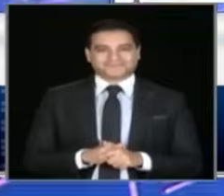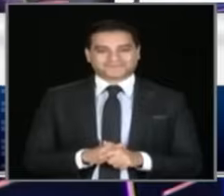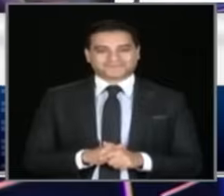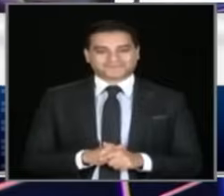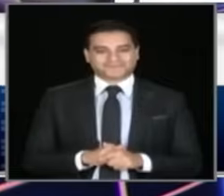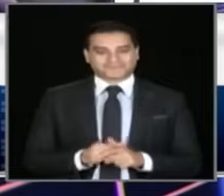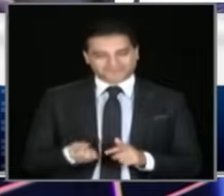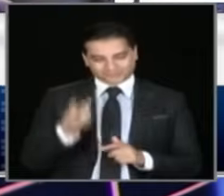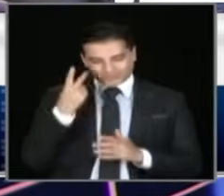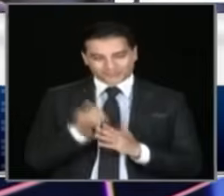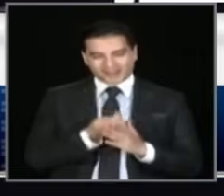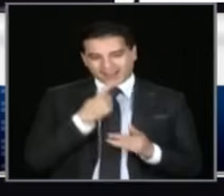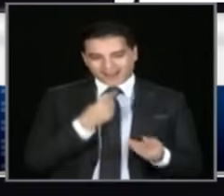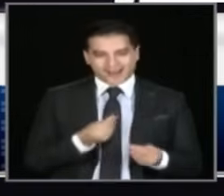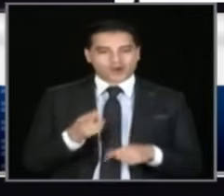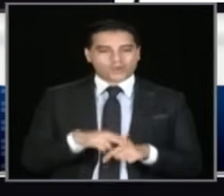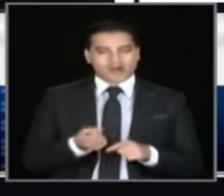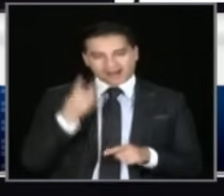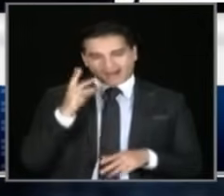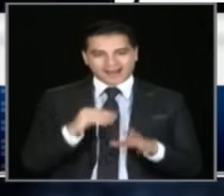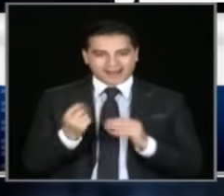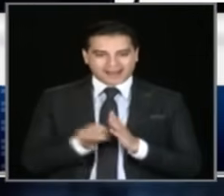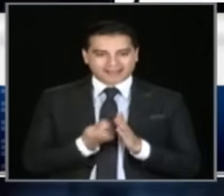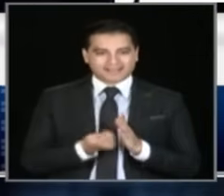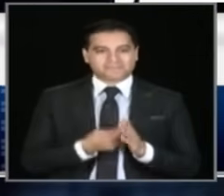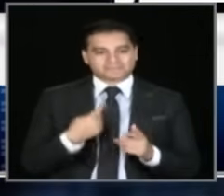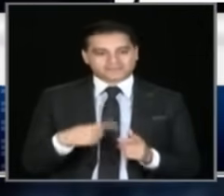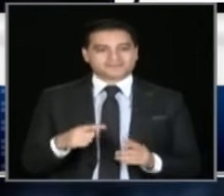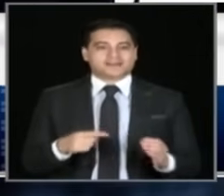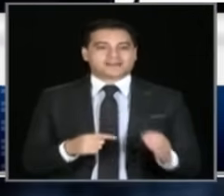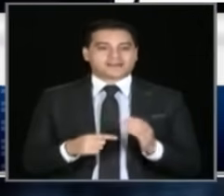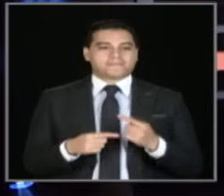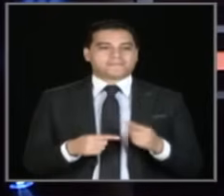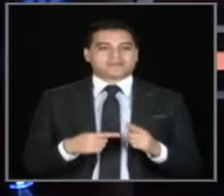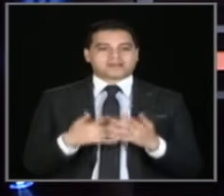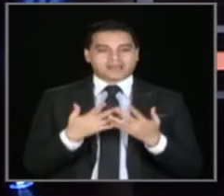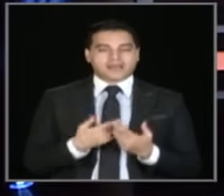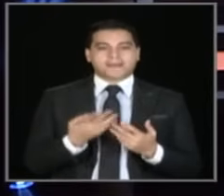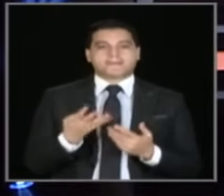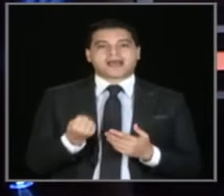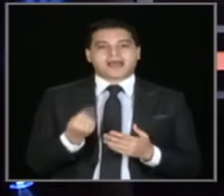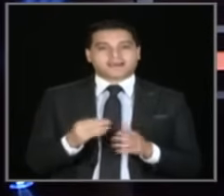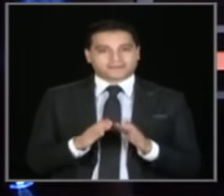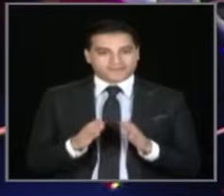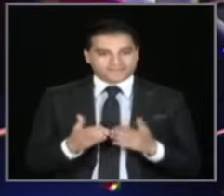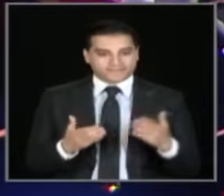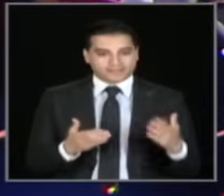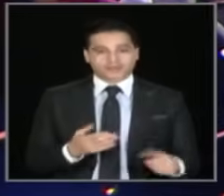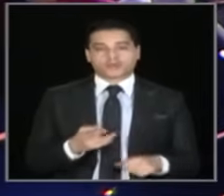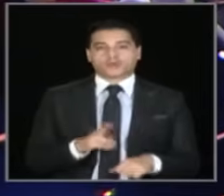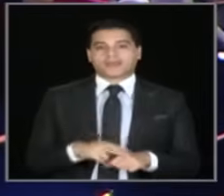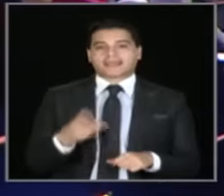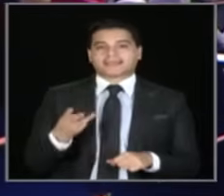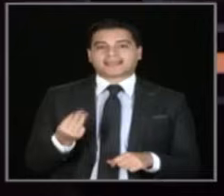الشاعر والكاتب محمد أبو زيد. النتيجة اتغيرت، 40 أليكس